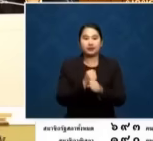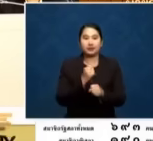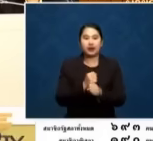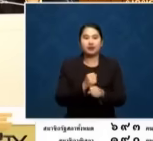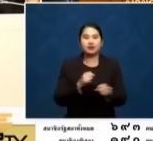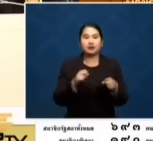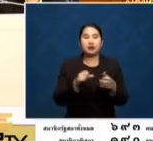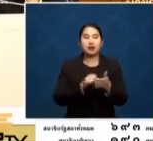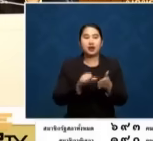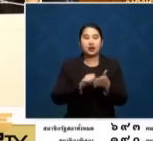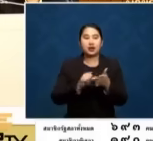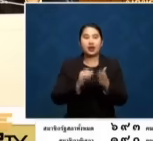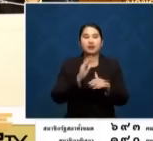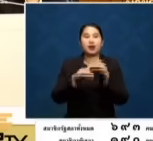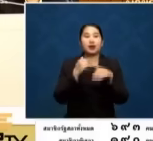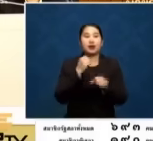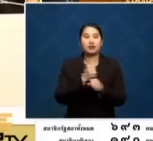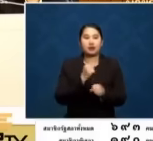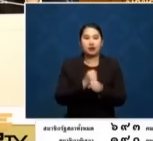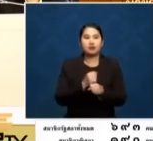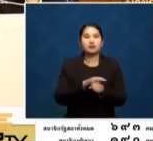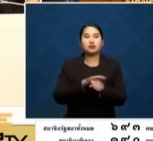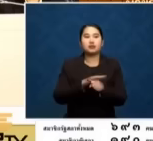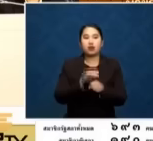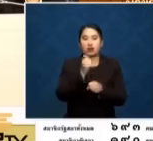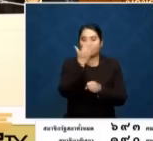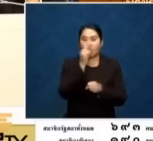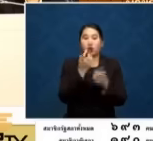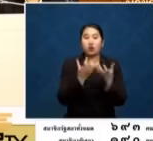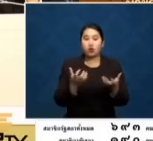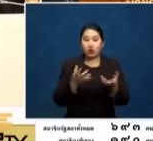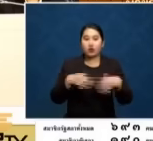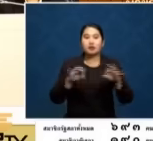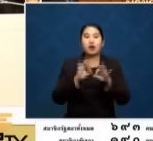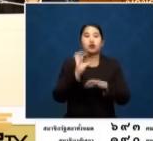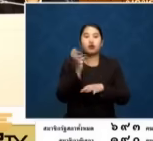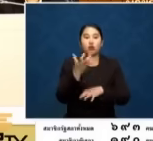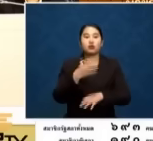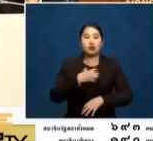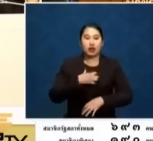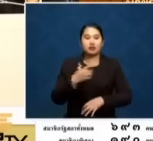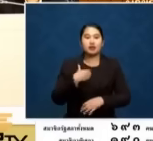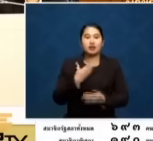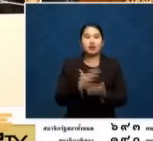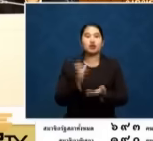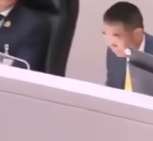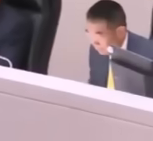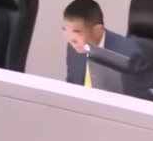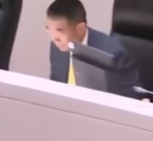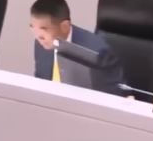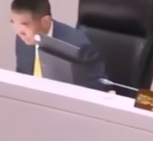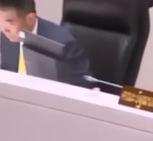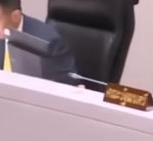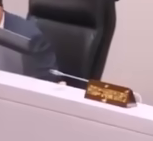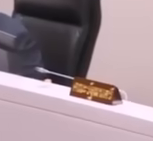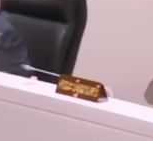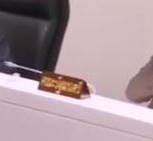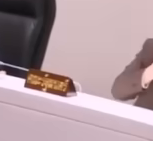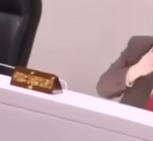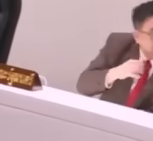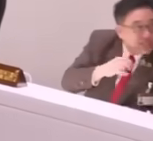พลาดว่า 25ไม่เกิน 26ซึ่งท่านเคาะห์ว่า 25นะครับวันอังคารนี้จะมีการประชุมคณะ